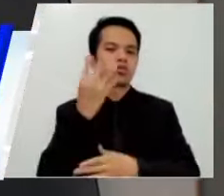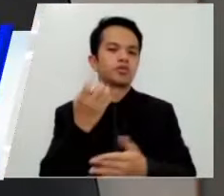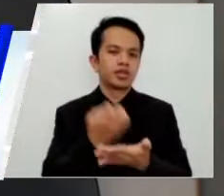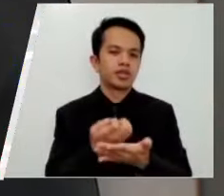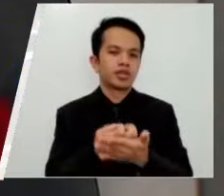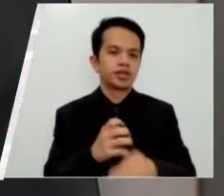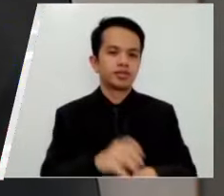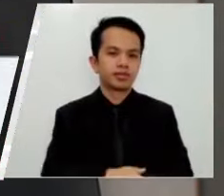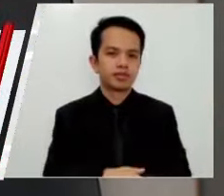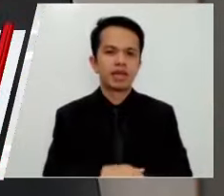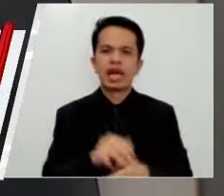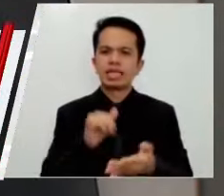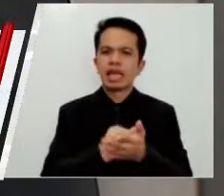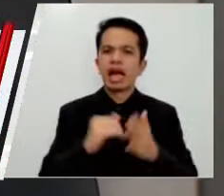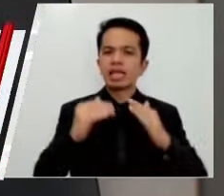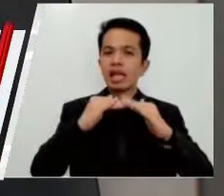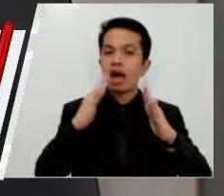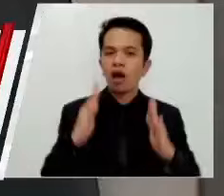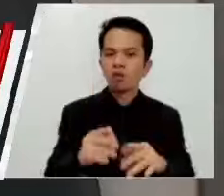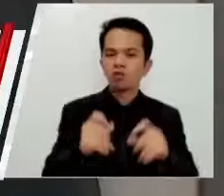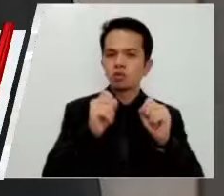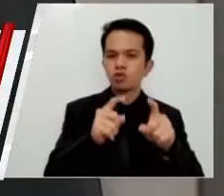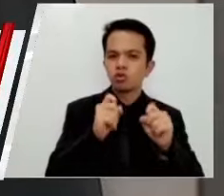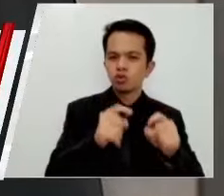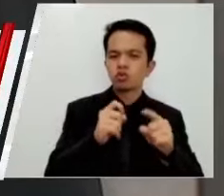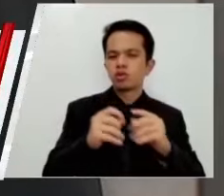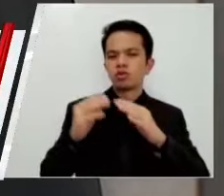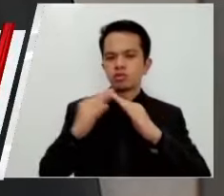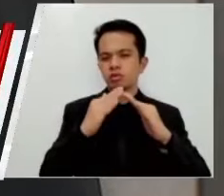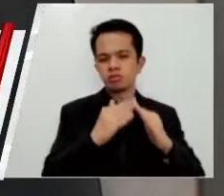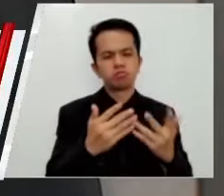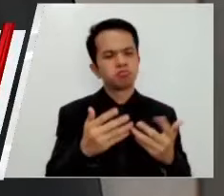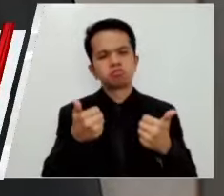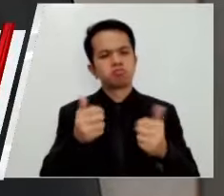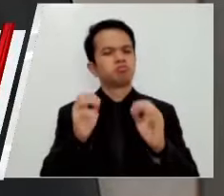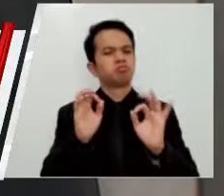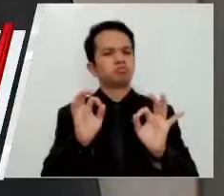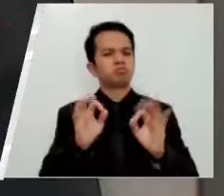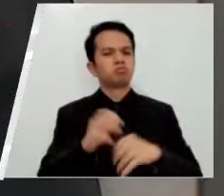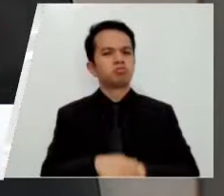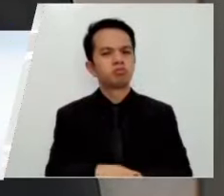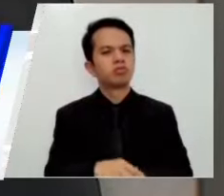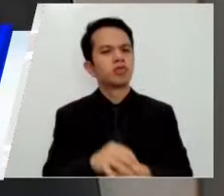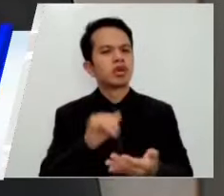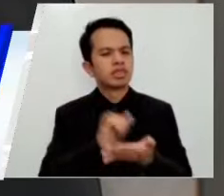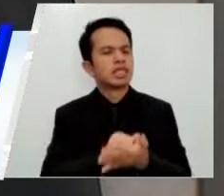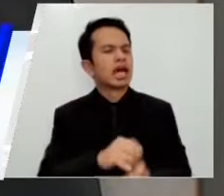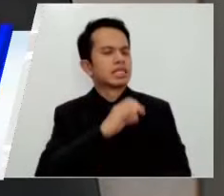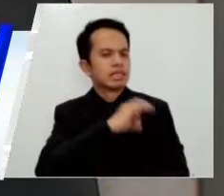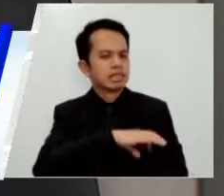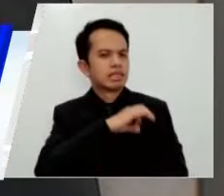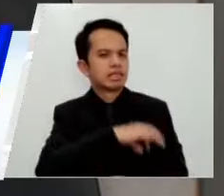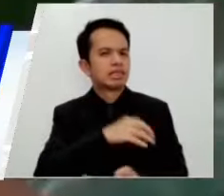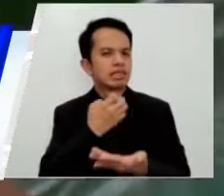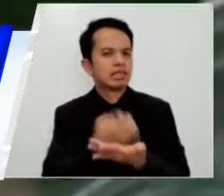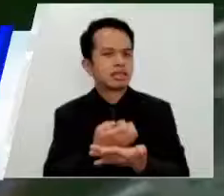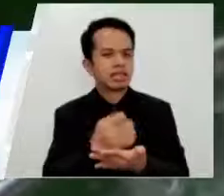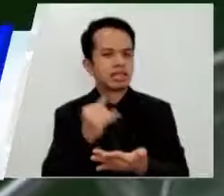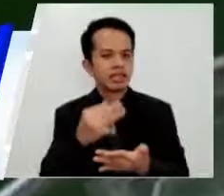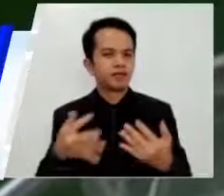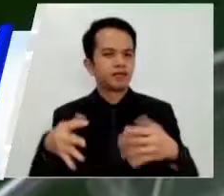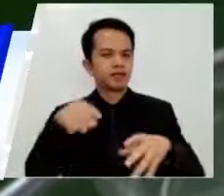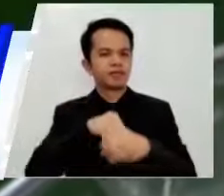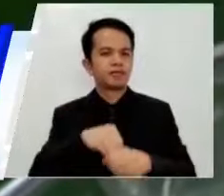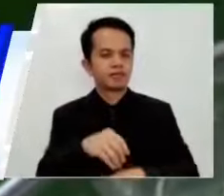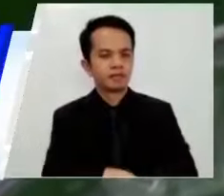yan eh. Yung doon lang talaga sa mga bahay-bahay. No? At malaking ambag yan sa ekonomiya pag pinagsama-sama mo.